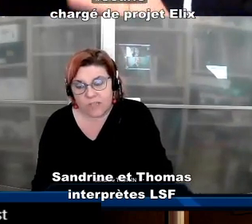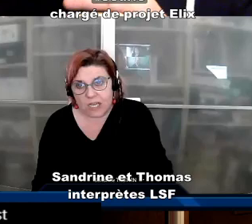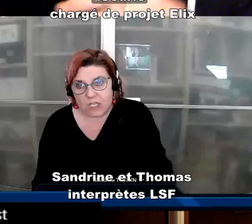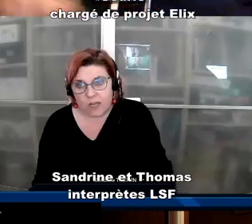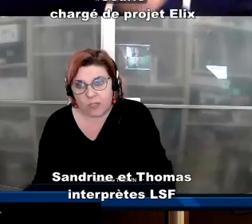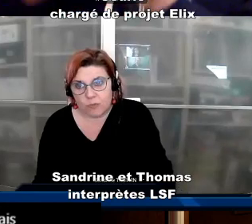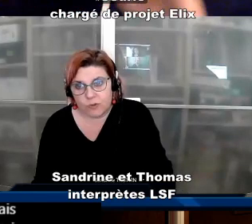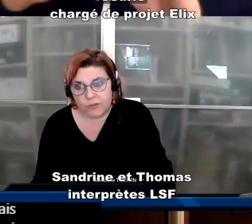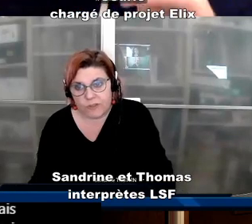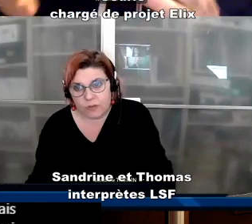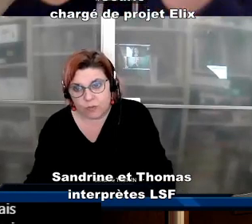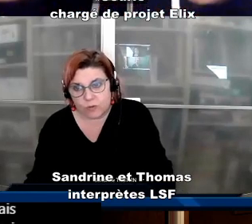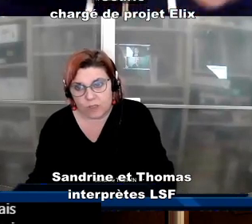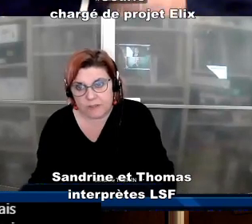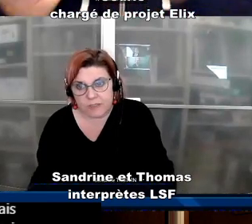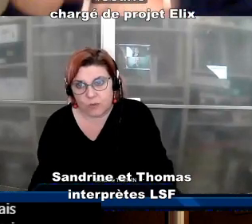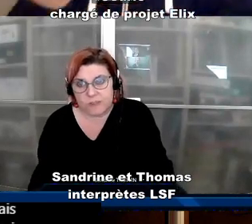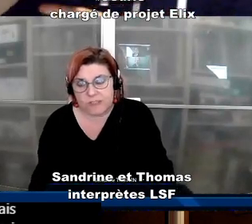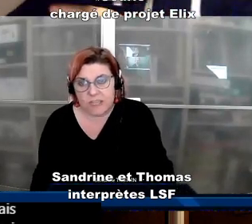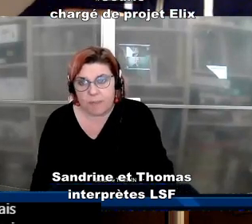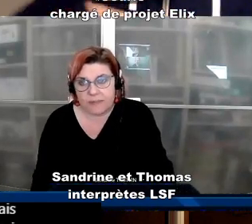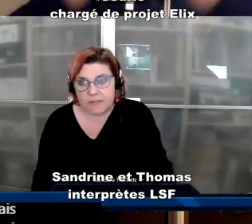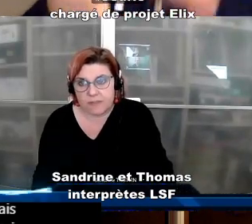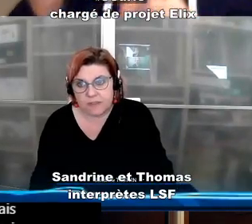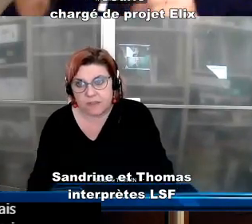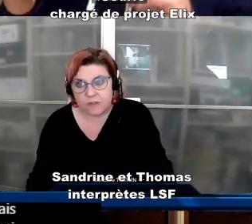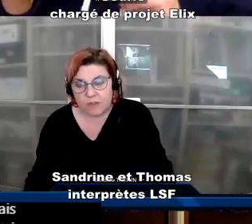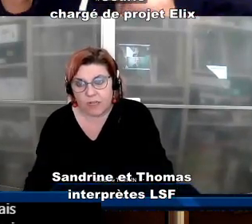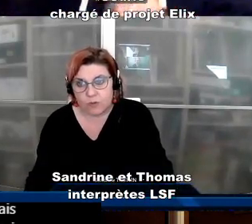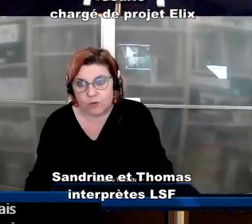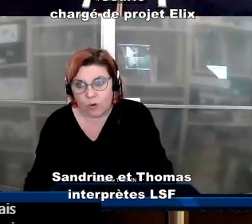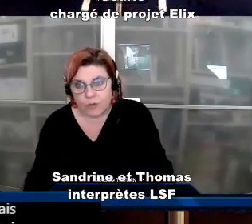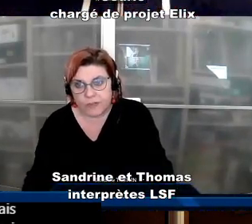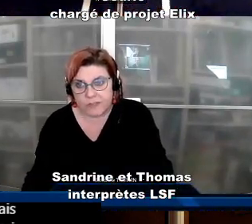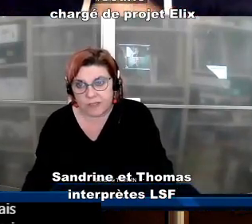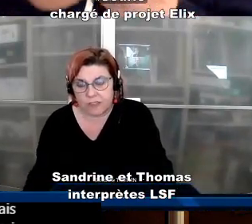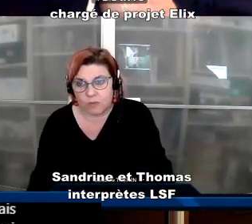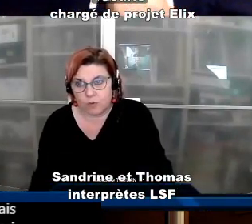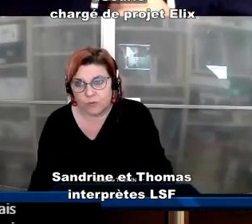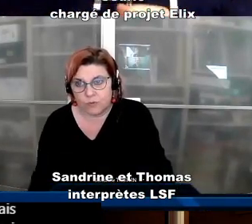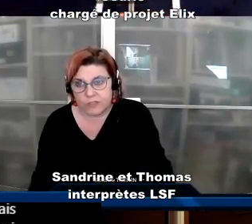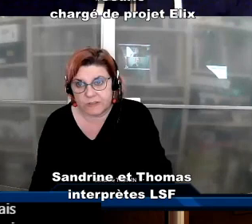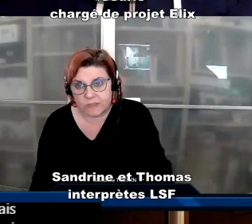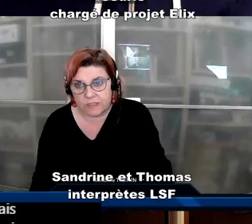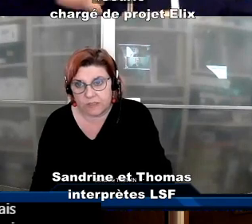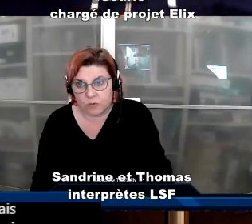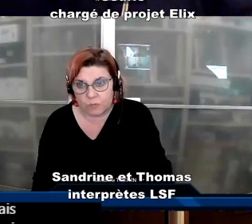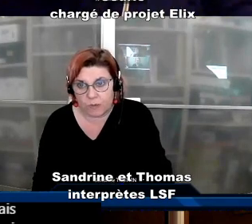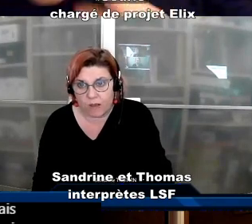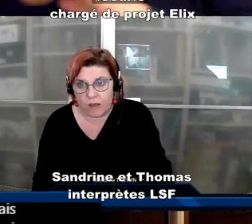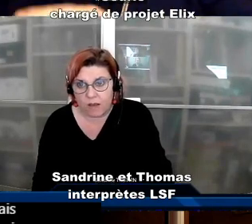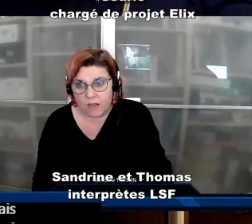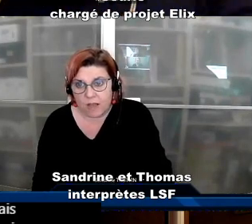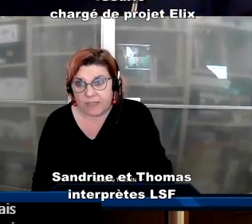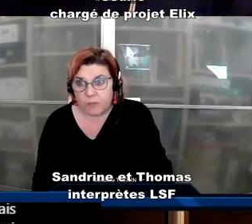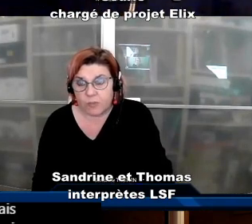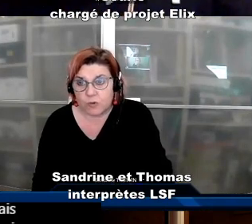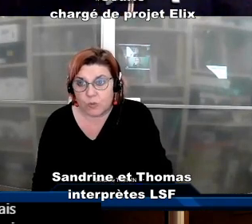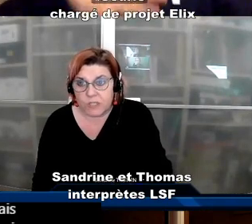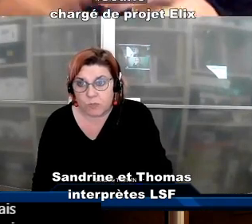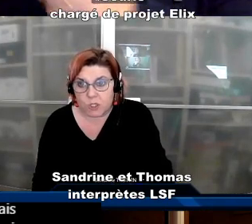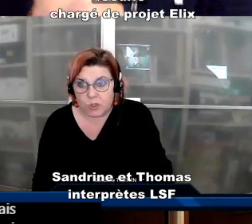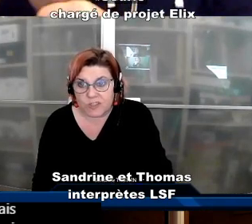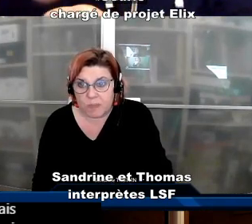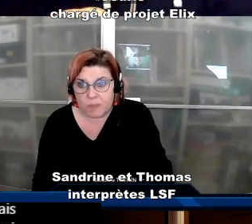à l'usage dans la communauté des sourds, c'est que s'il n'y a pas de signe, il va falloir du temps. Il y en a certains qui vont en utiliser, d'autres pas. Par